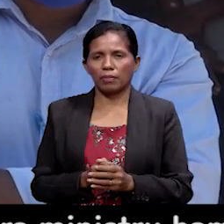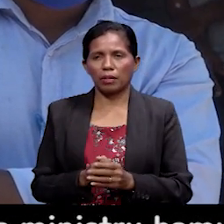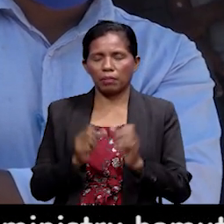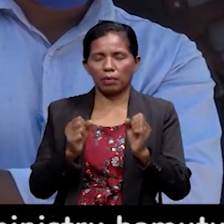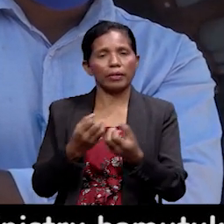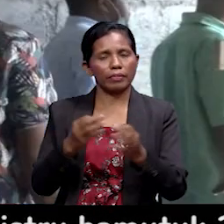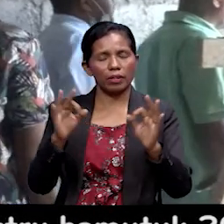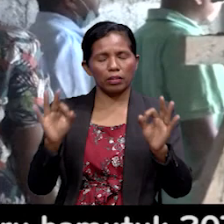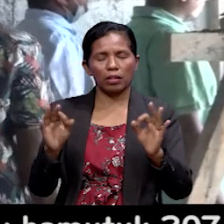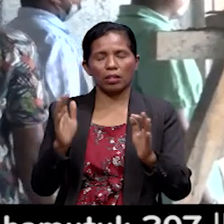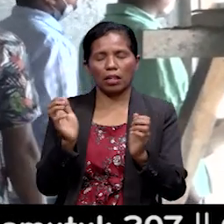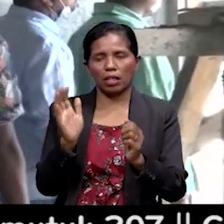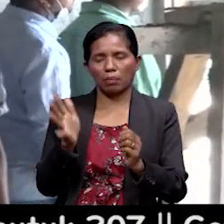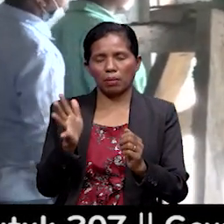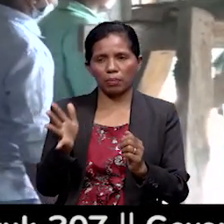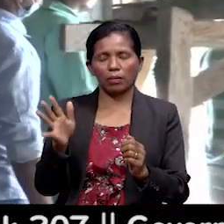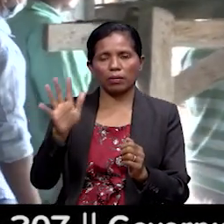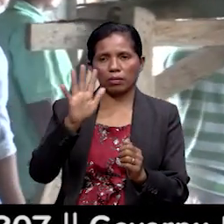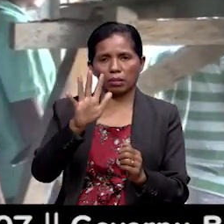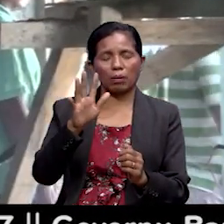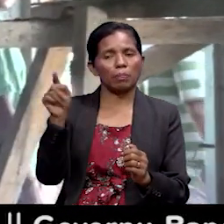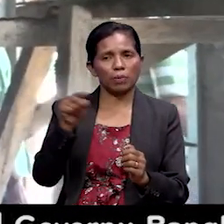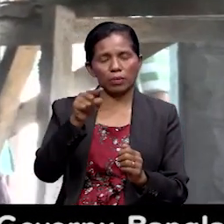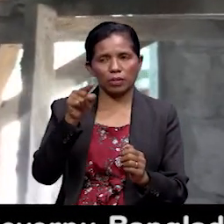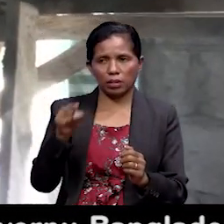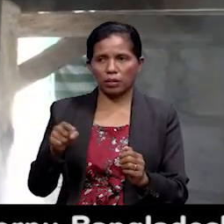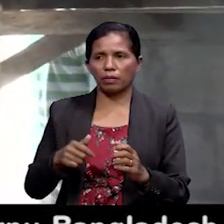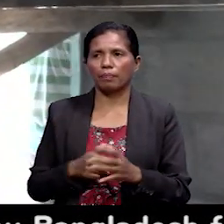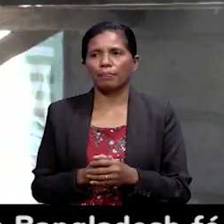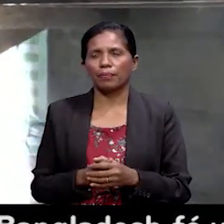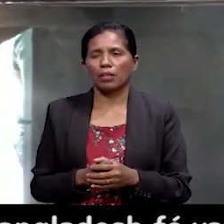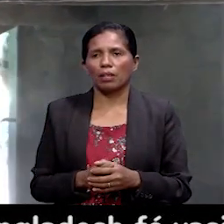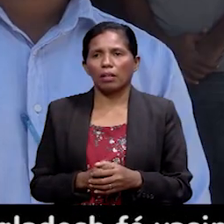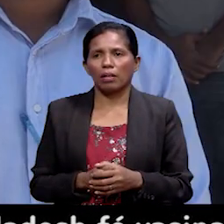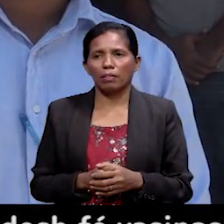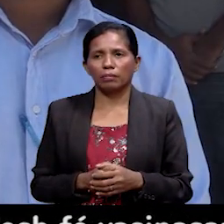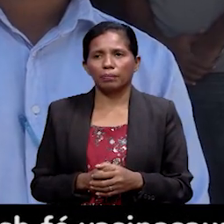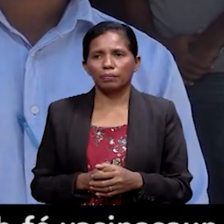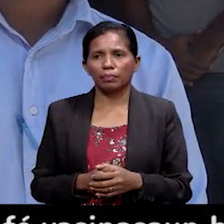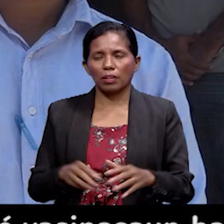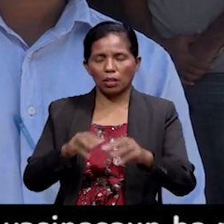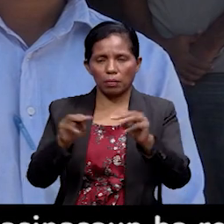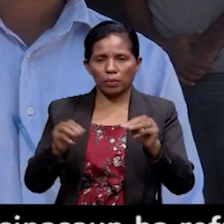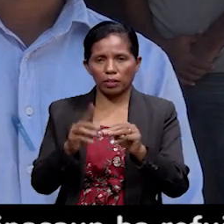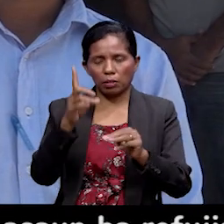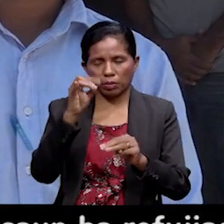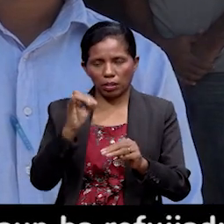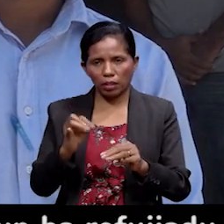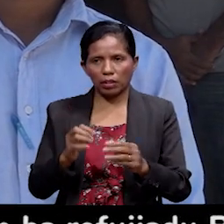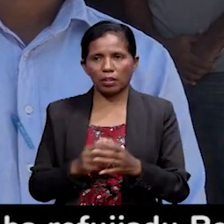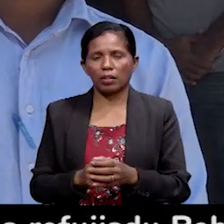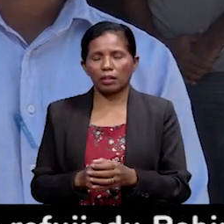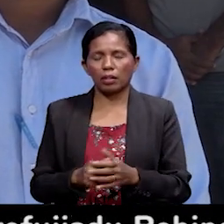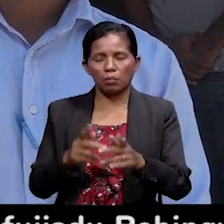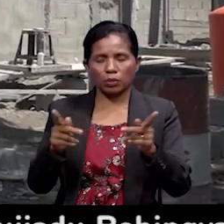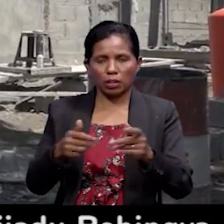atingir na 50% primeira fase né essa fase piloto nem mas a município de Ilha ya pos